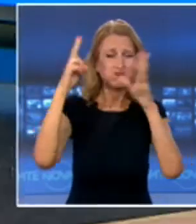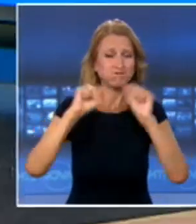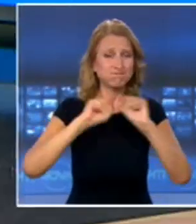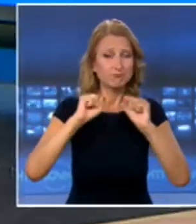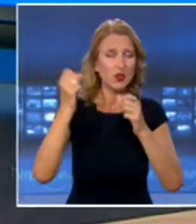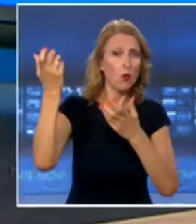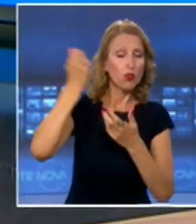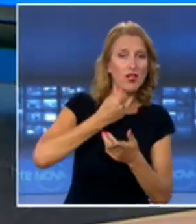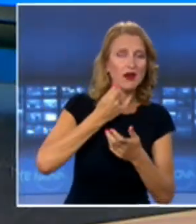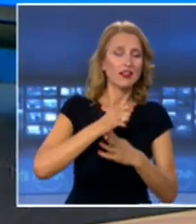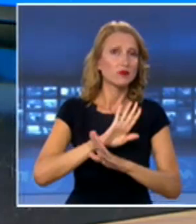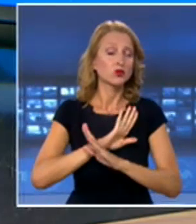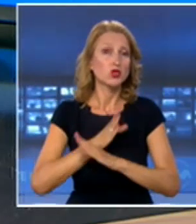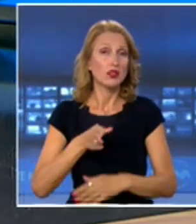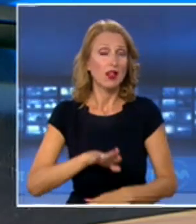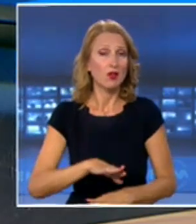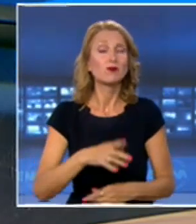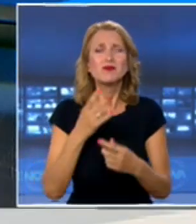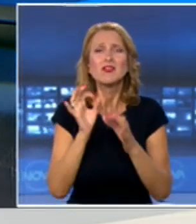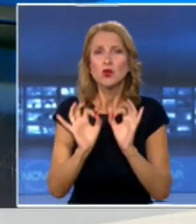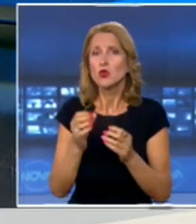Ивомира Пехливанова. Ивомира, разкажи ни.